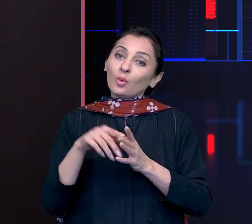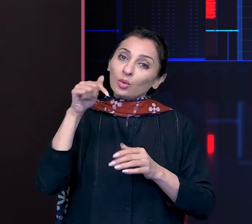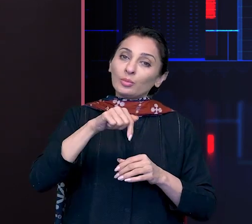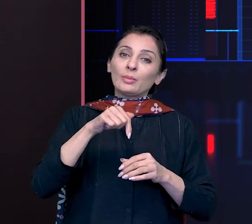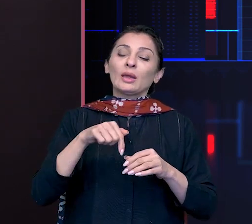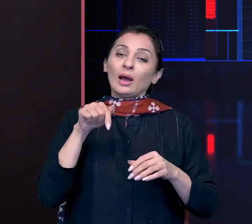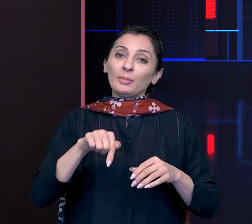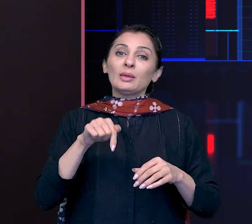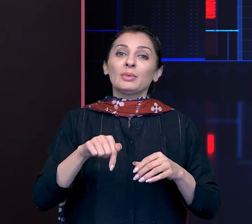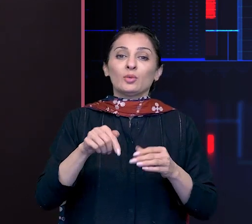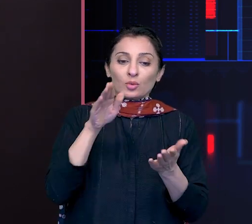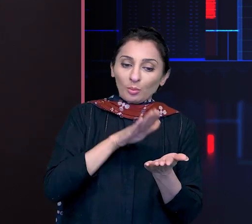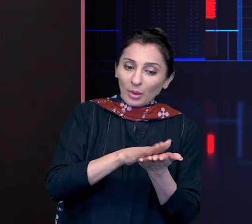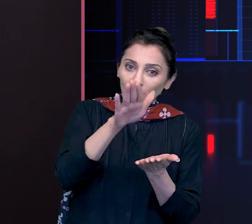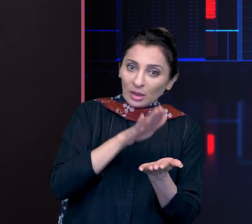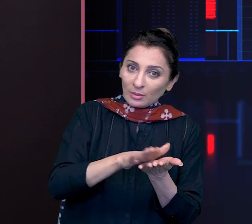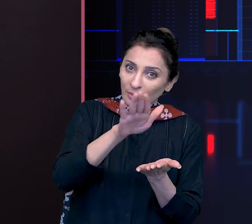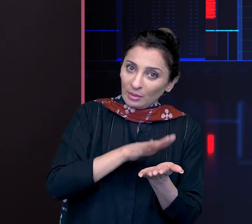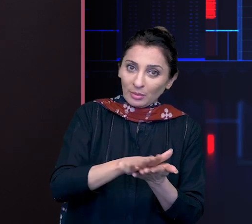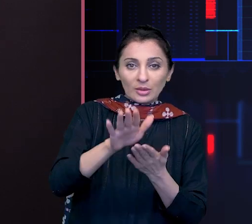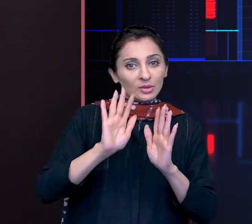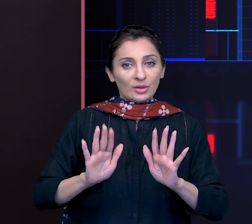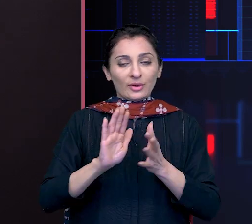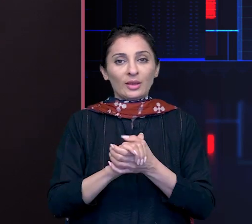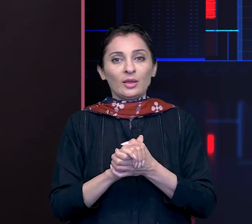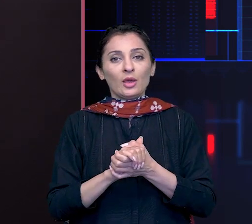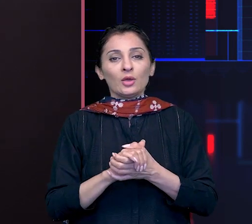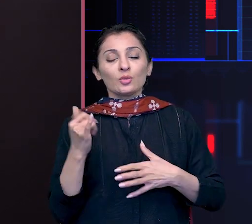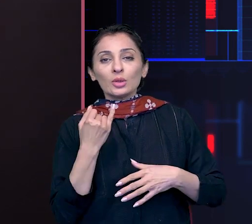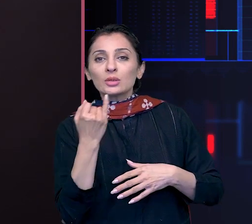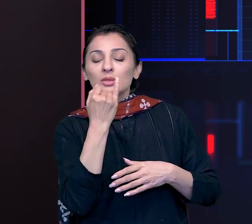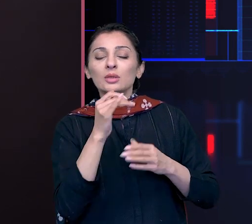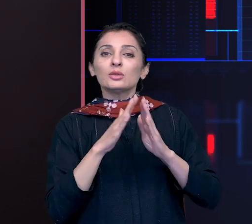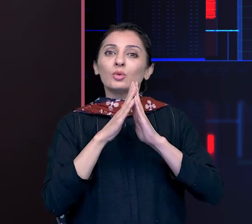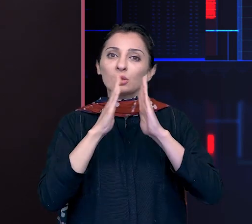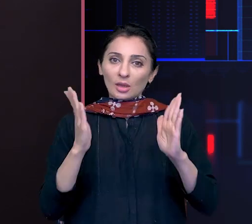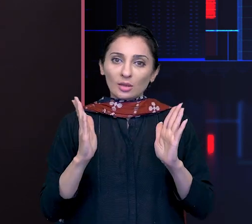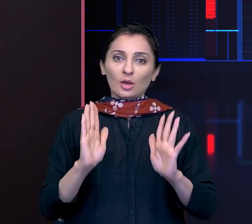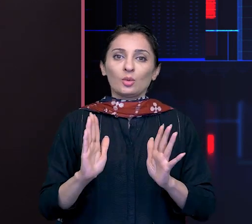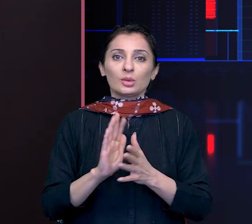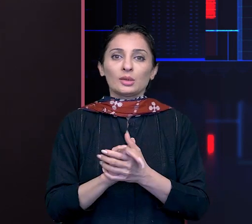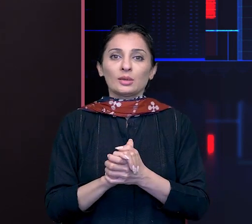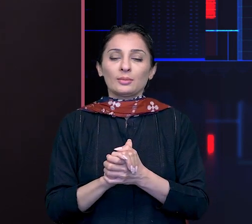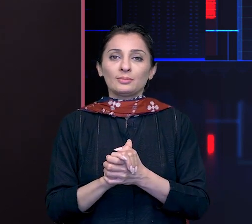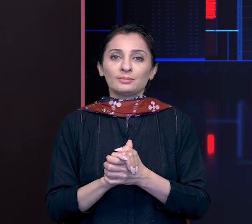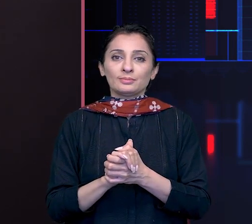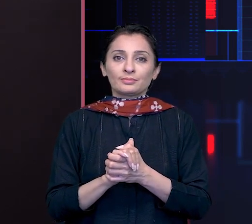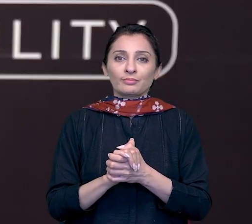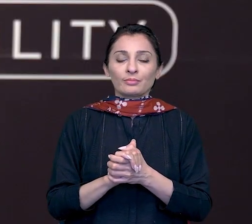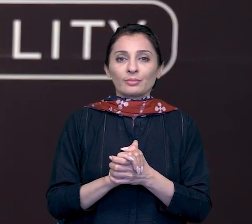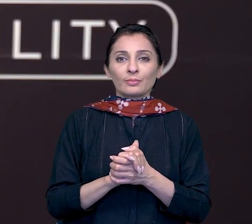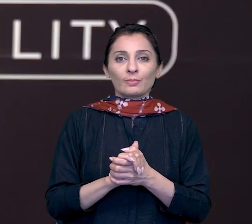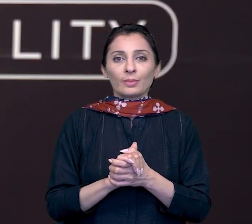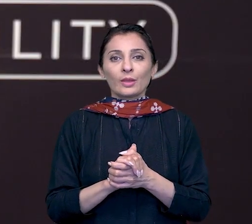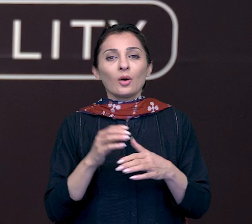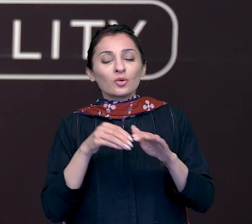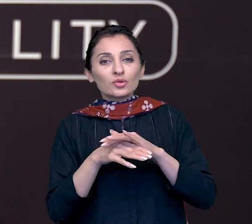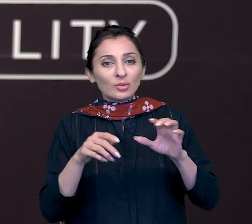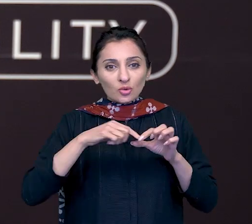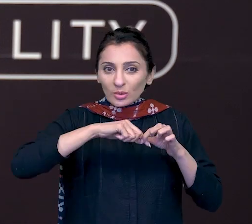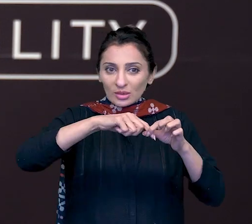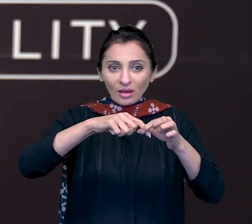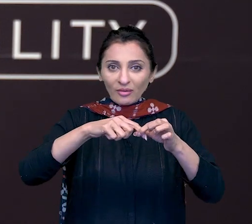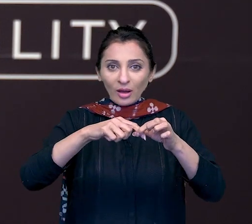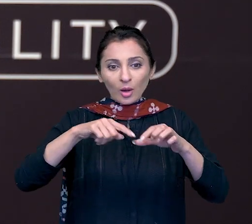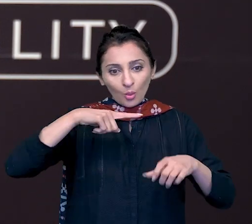جو 20 سال پہلے بھی لانچ ہوئے تھے، ان پہ ابھی بھی پیپر پبلش ہو رہے ہیں، کیونکہ ریسرچ اتنی زیادہ ہوتی ہے. جو سوالات کیے جاتے ہیں